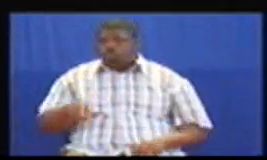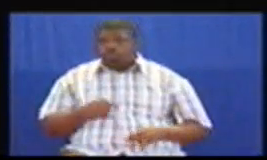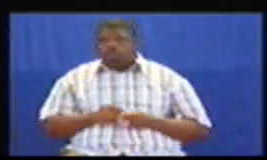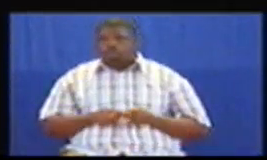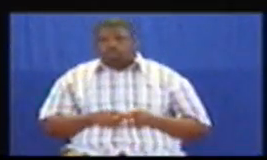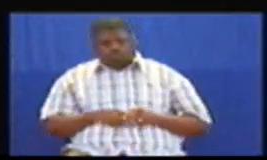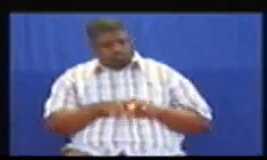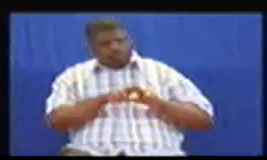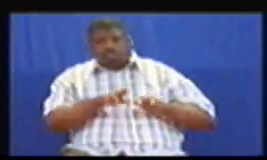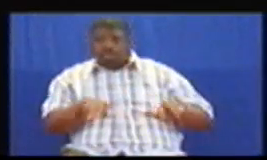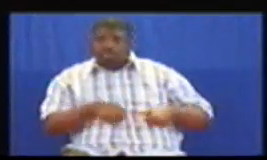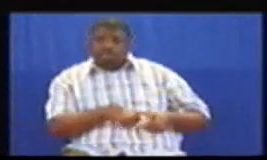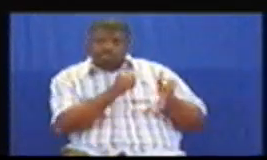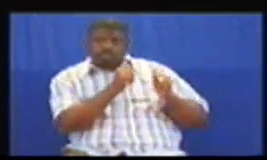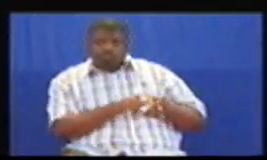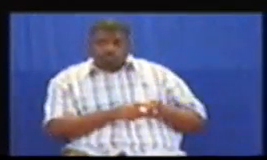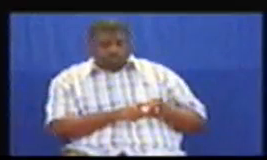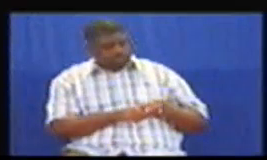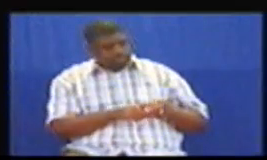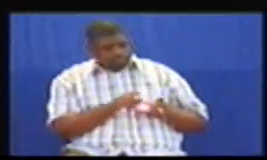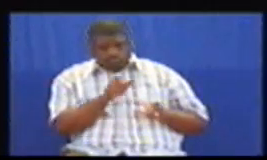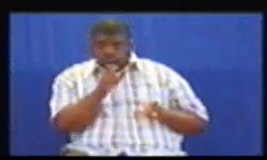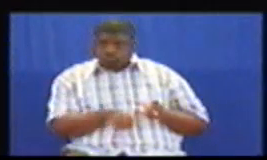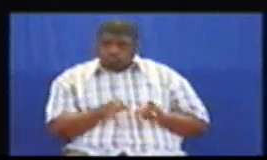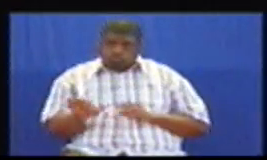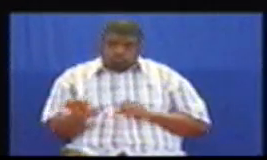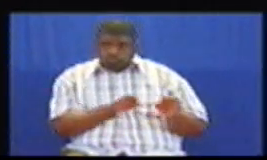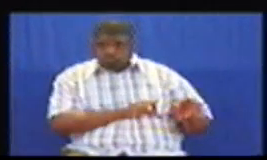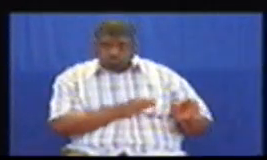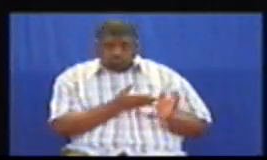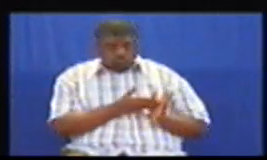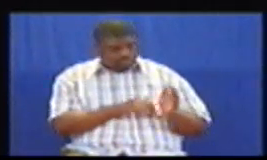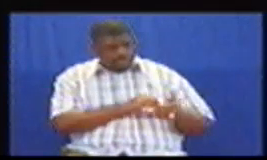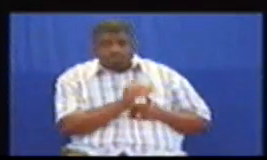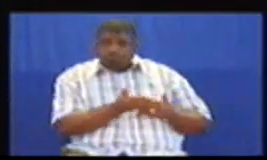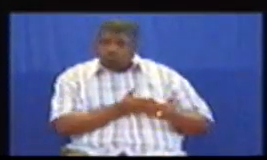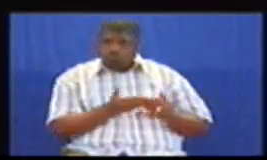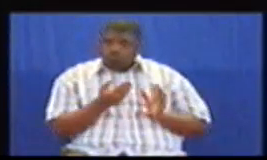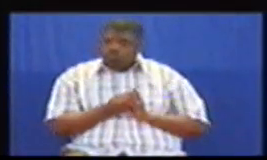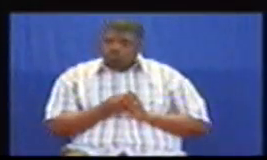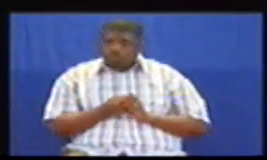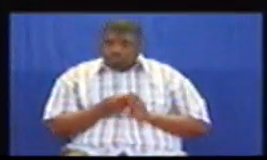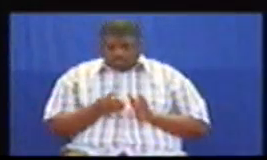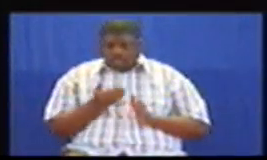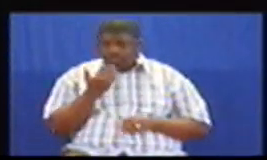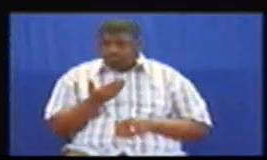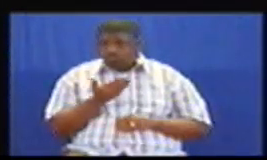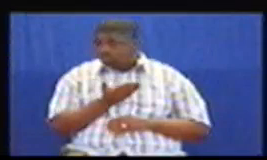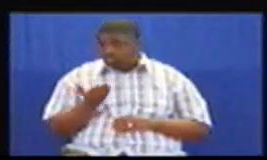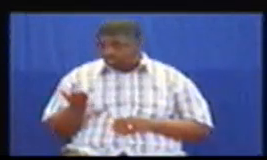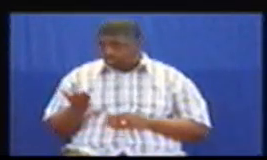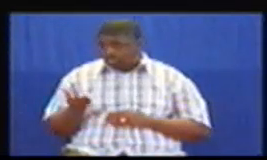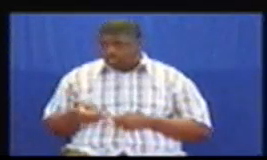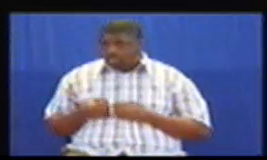za kimahakama zenyewe, za mtu kukata rufaa, za kuomba review, na pamoja na nafuu zingine ambazo zinatolewa